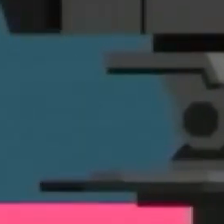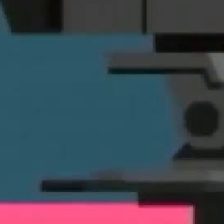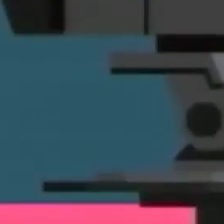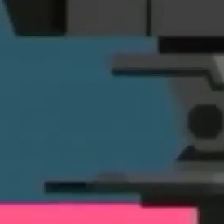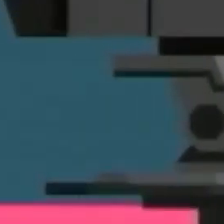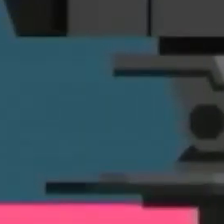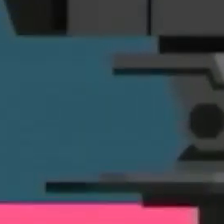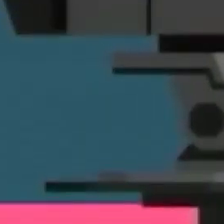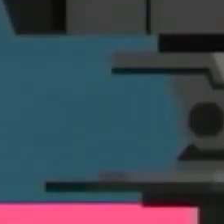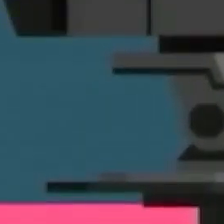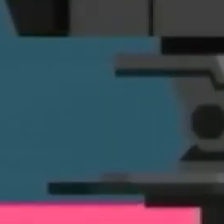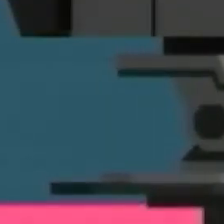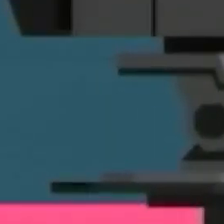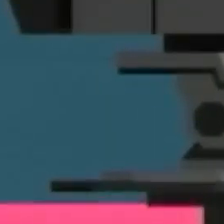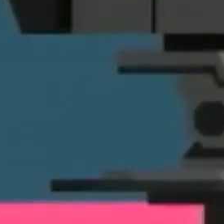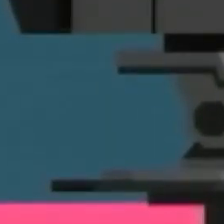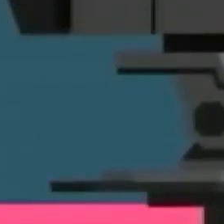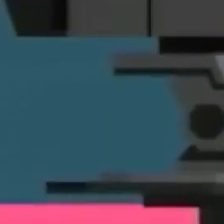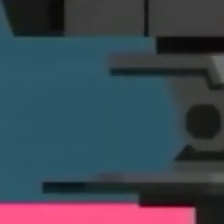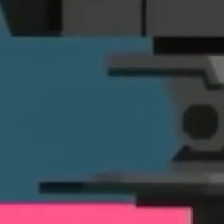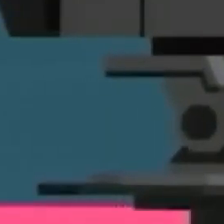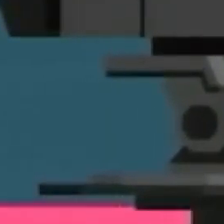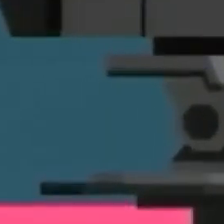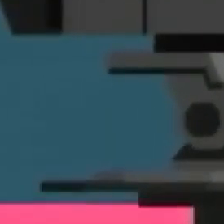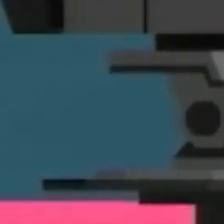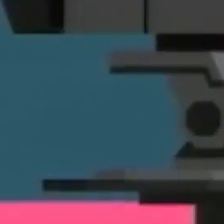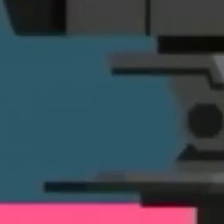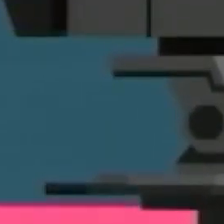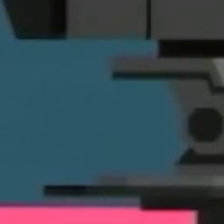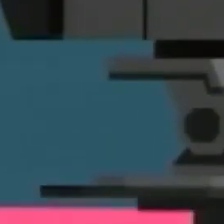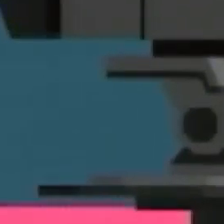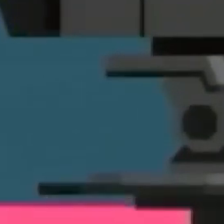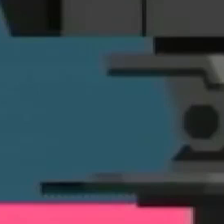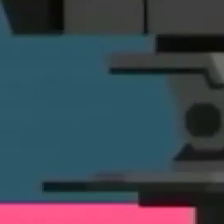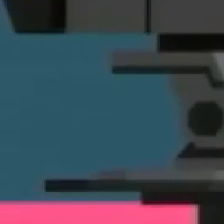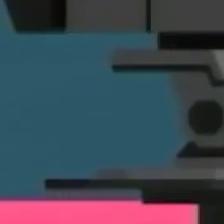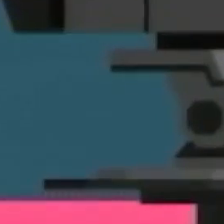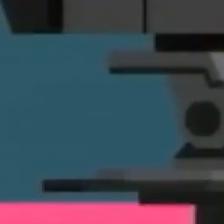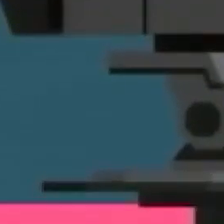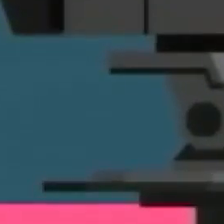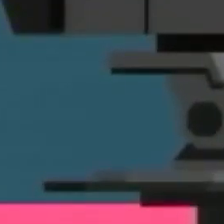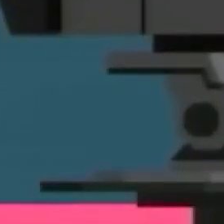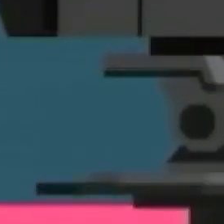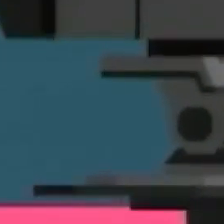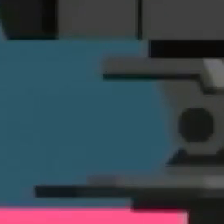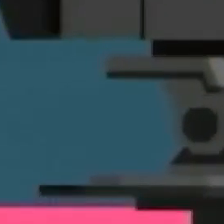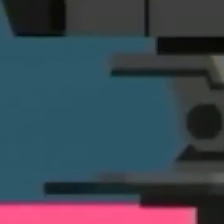هي ومين ما هو علشان هي ومين هي ومين.